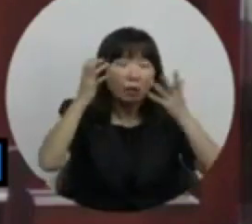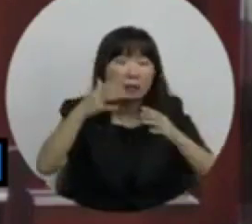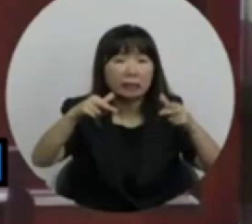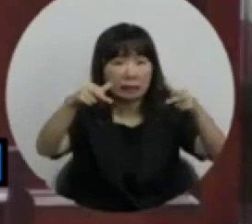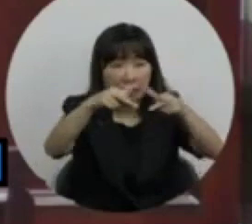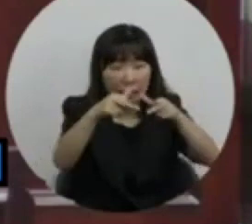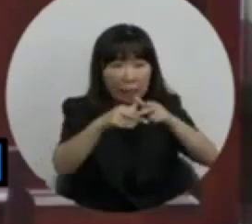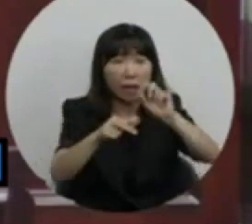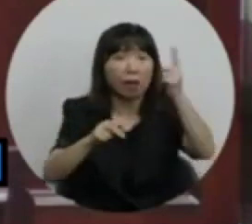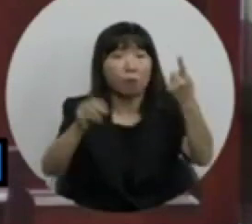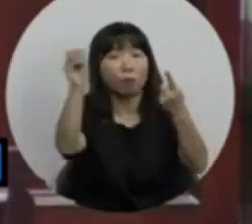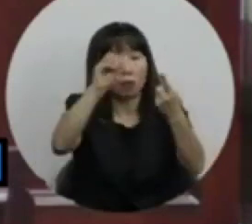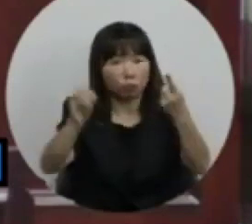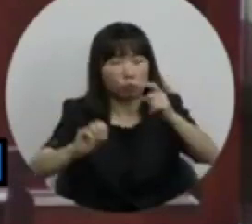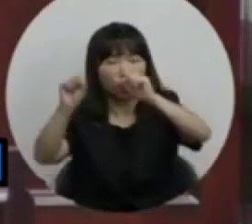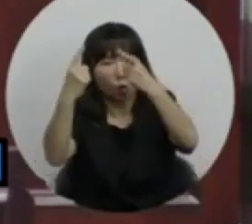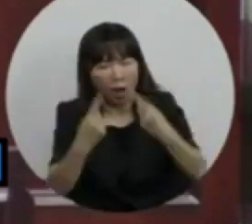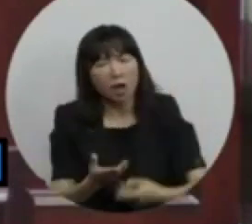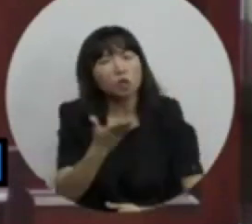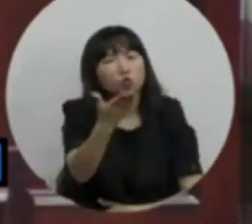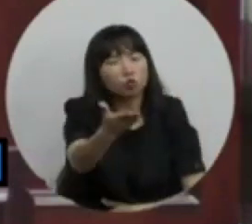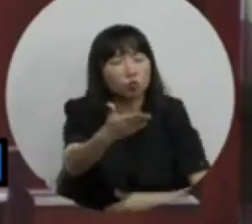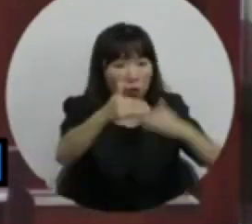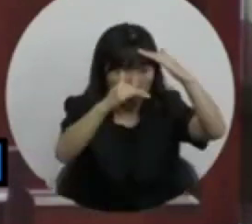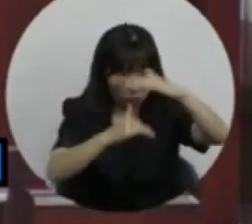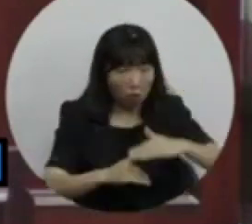100% 감면하도록 되어 있습니다.